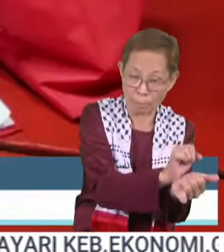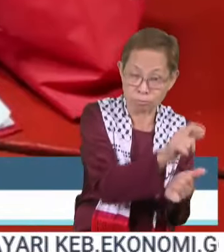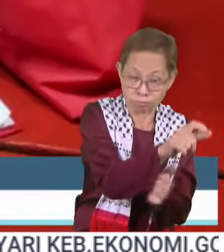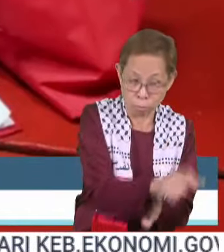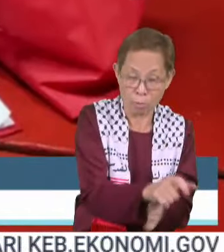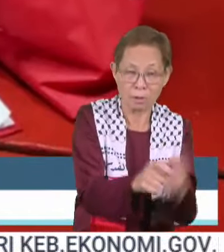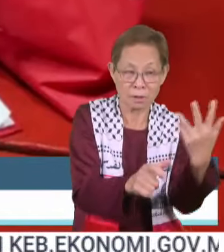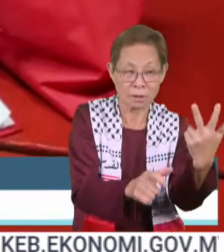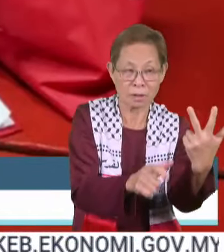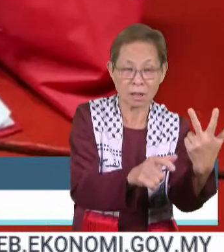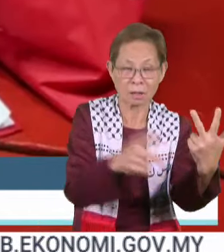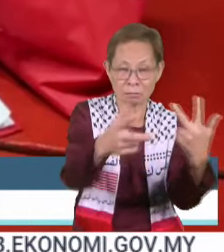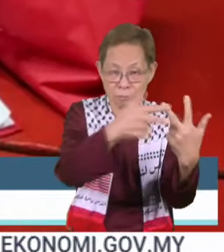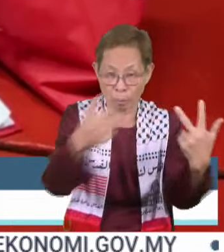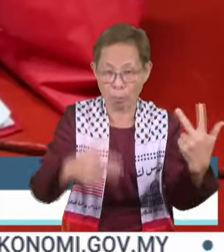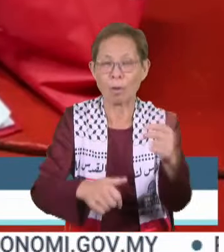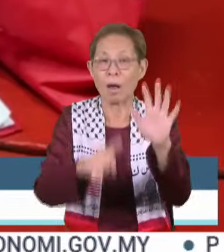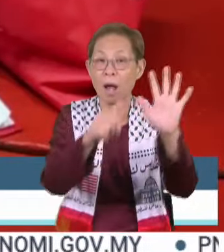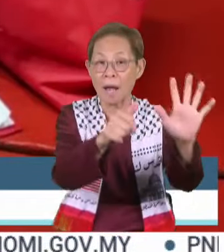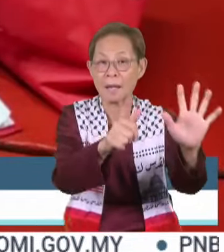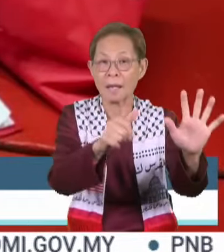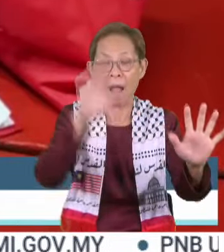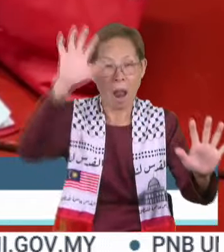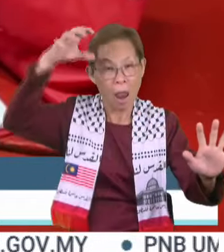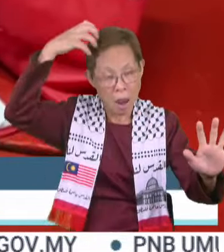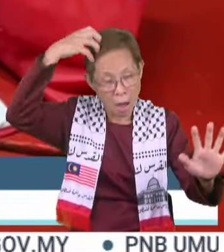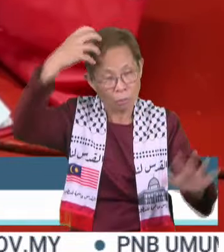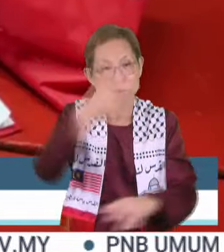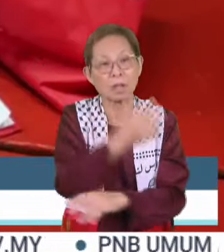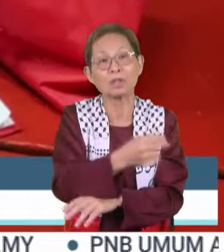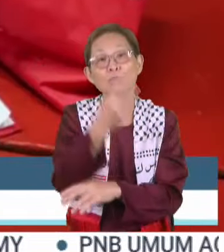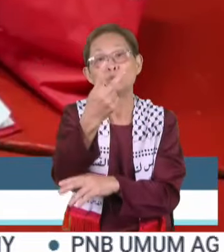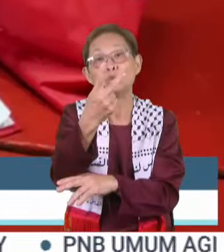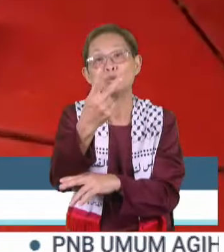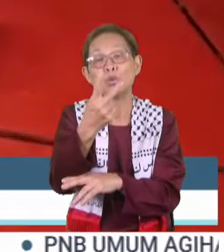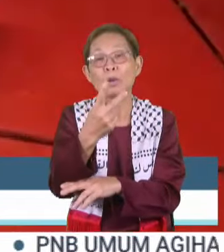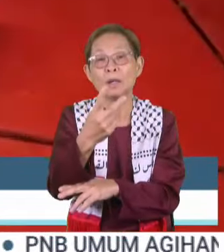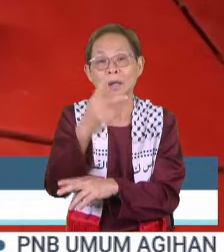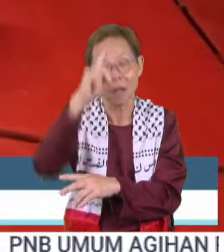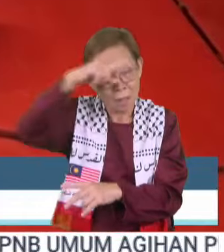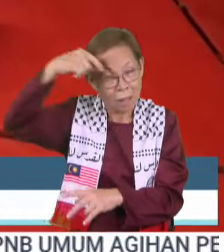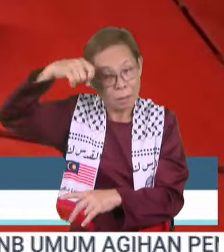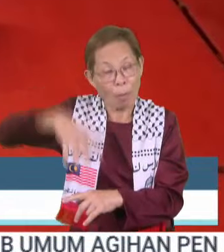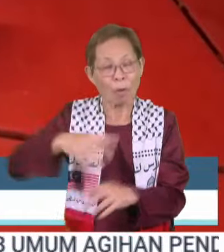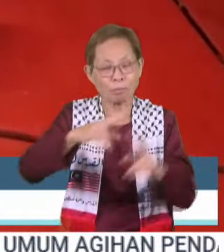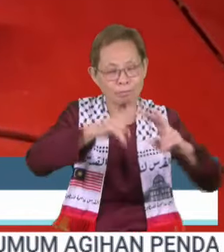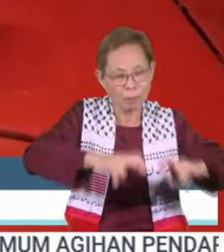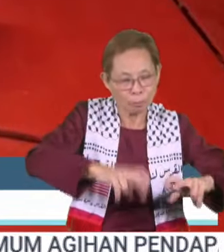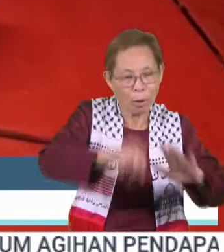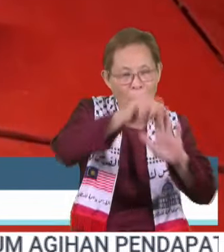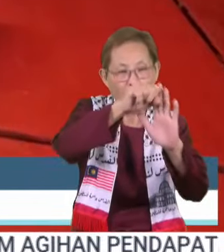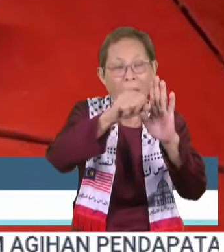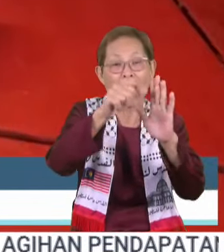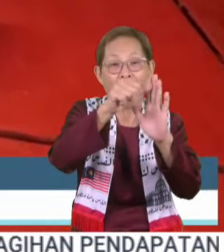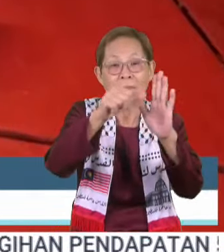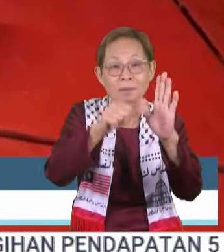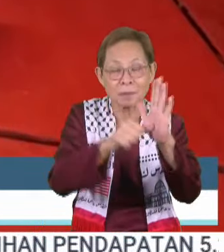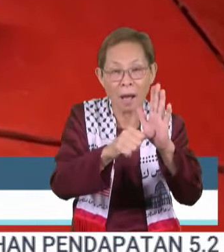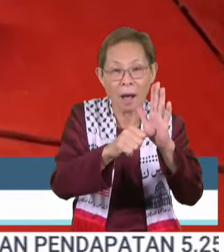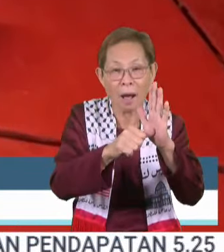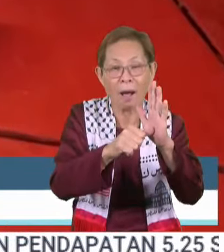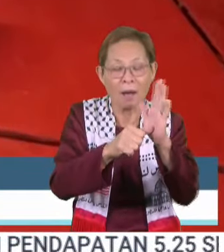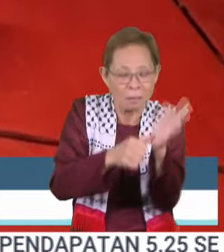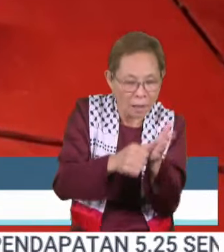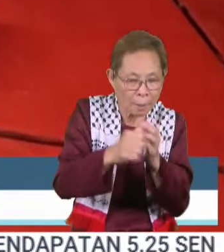merupakan tiga warga Indonesia enam warga laus dan dua kemboja kes disiasat di bawah akta dadah berbahaya